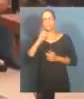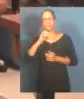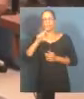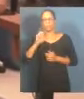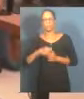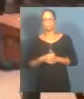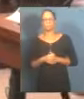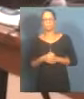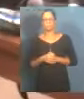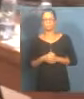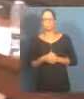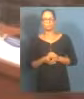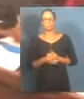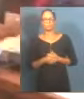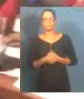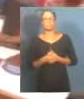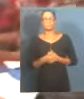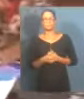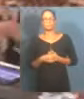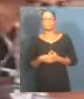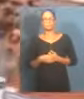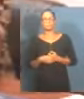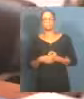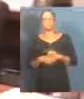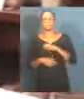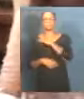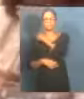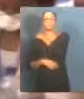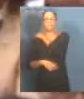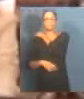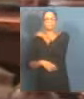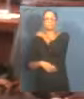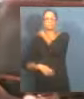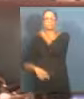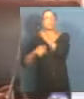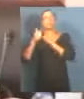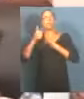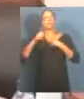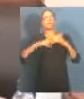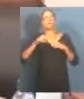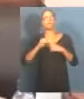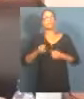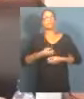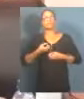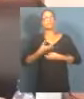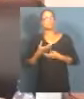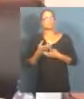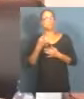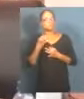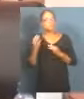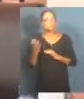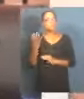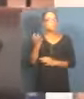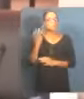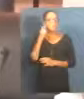Oui. Alors, il y a tout à l'heure un de nos collègues qui a fait une intervention très brillante sur